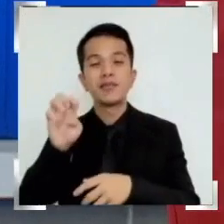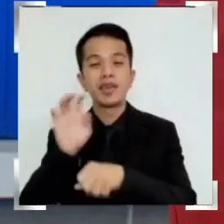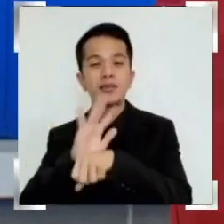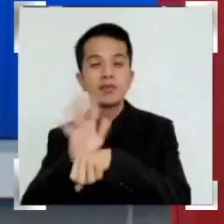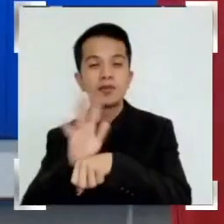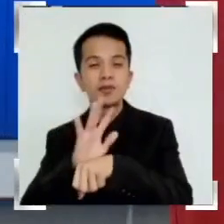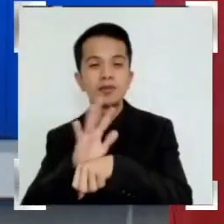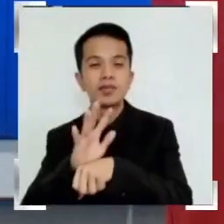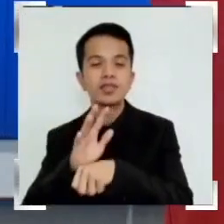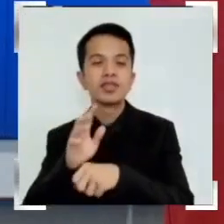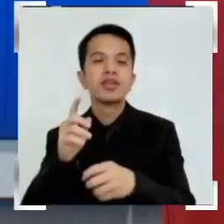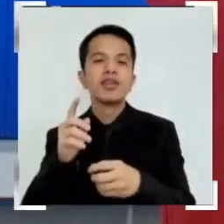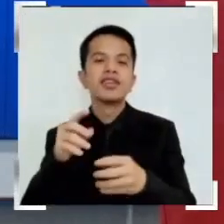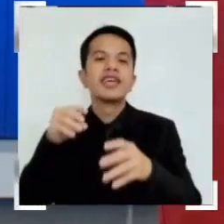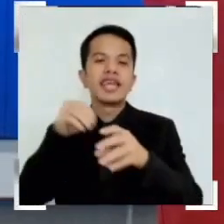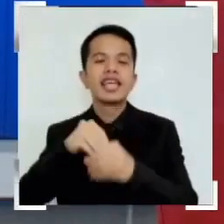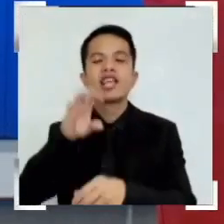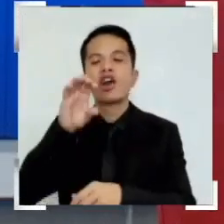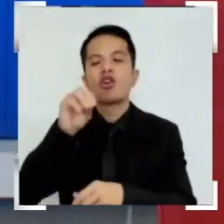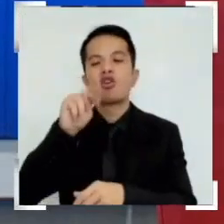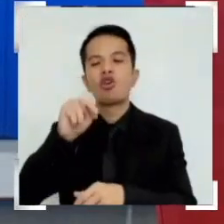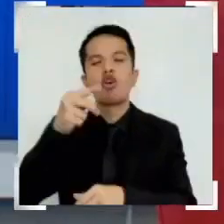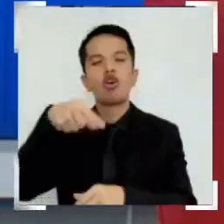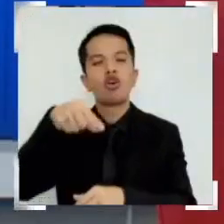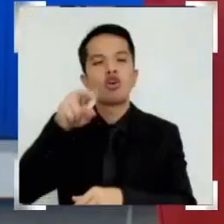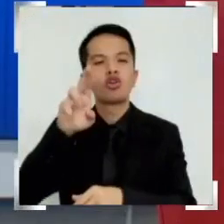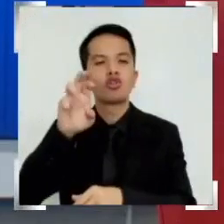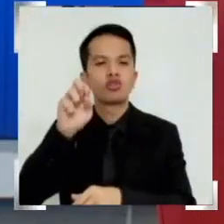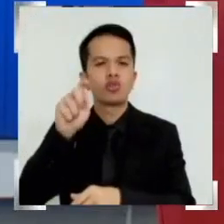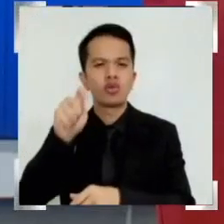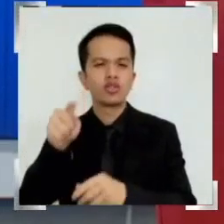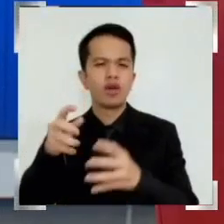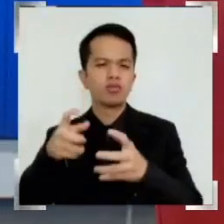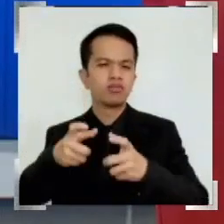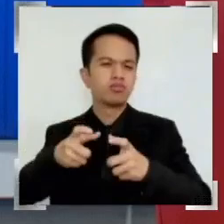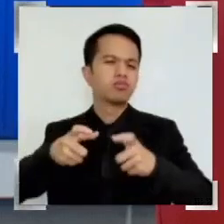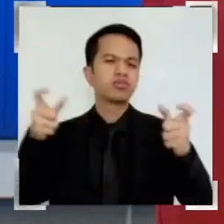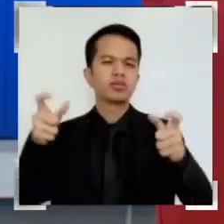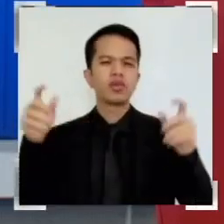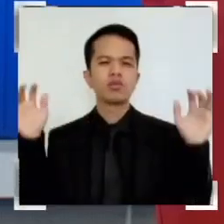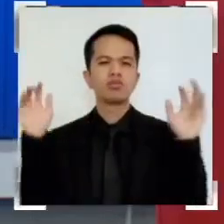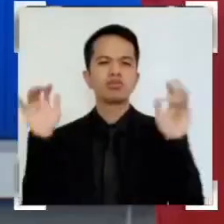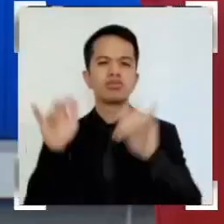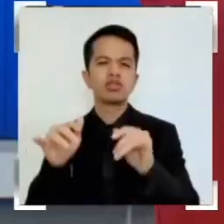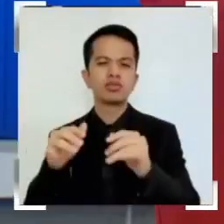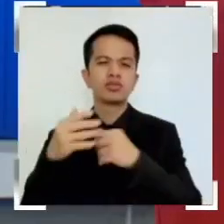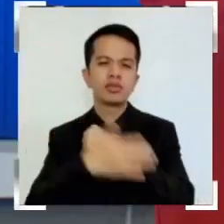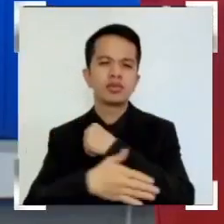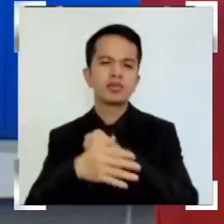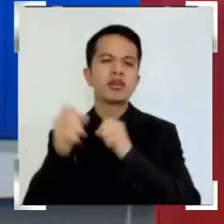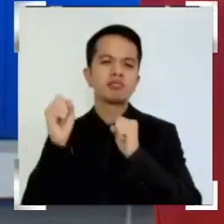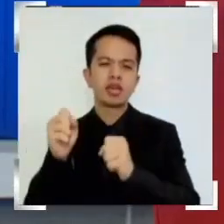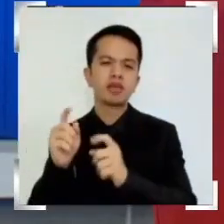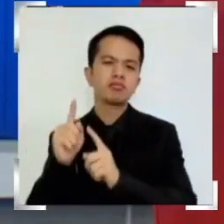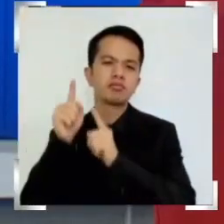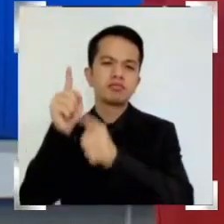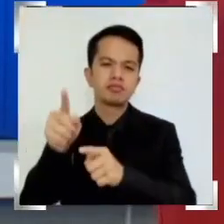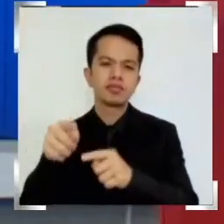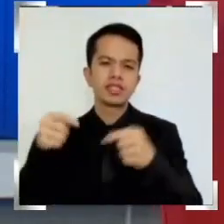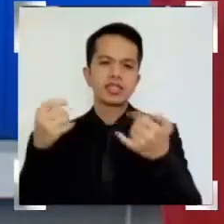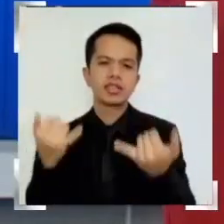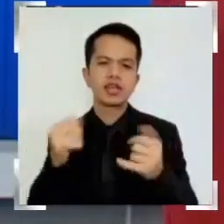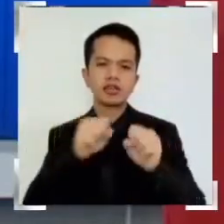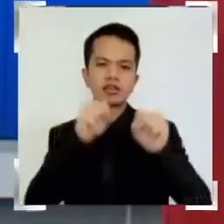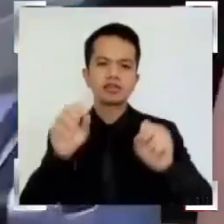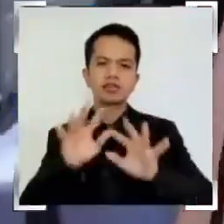Conquest 2023 sa Pasay. Yan ang pinakamalaking gaming at pop culture event sa bansa na pwedeng pasyalan ngayong weekend. Saksi si